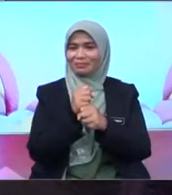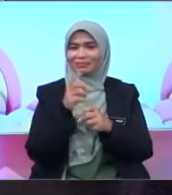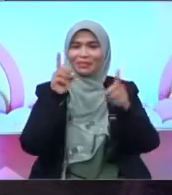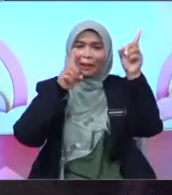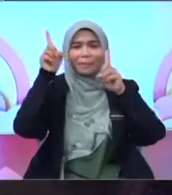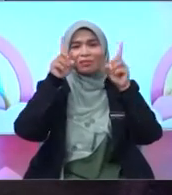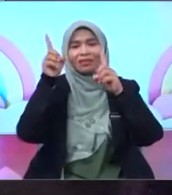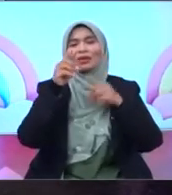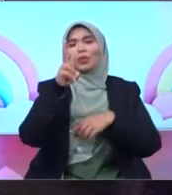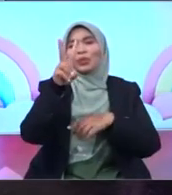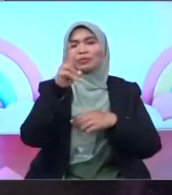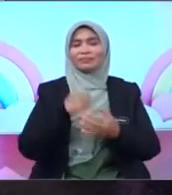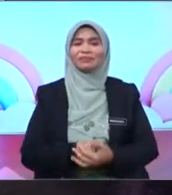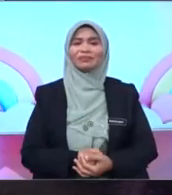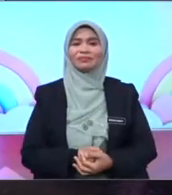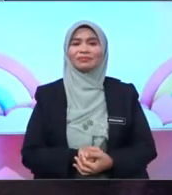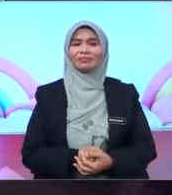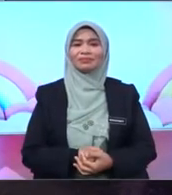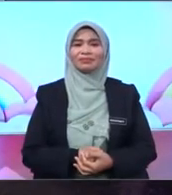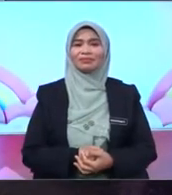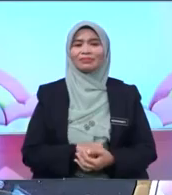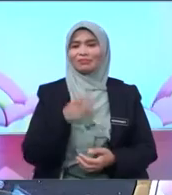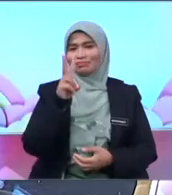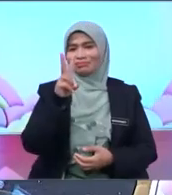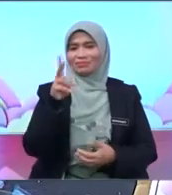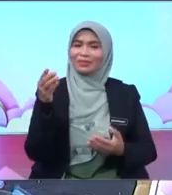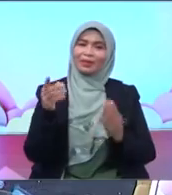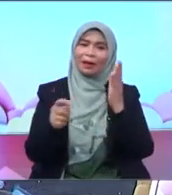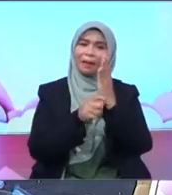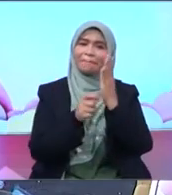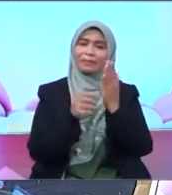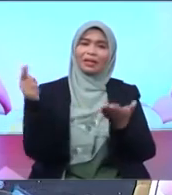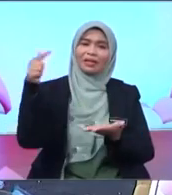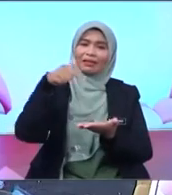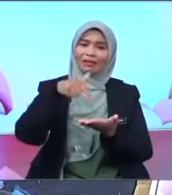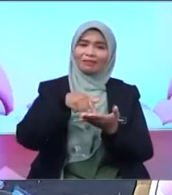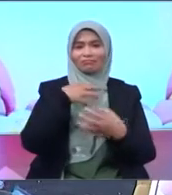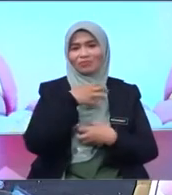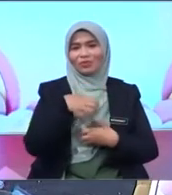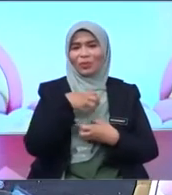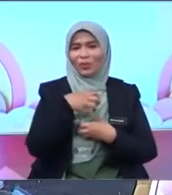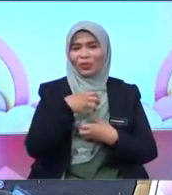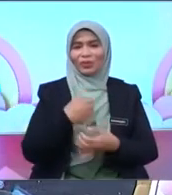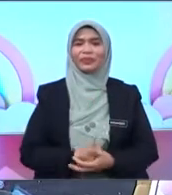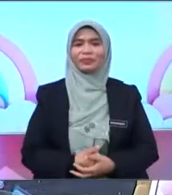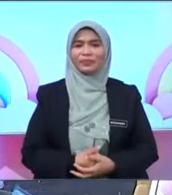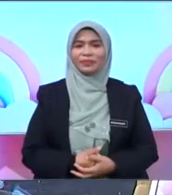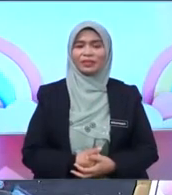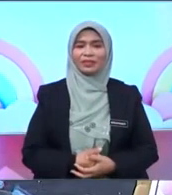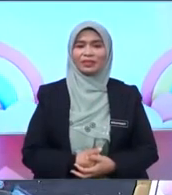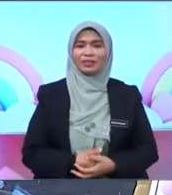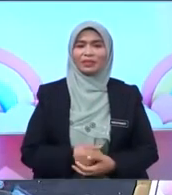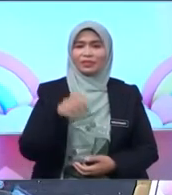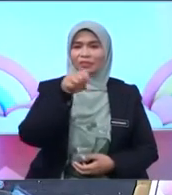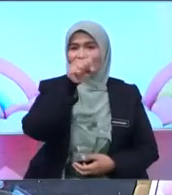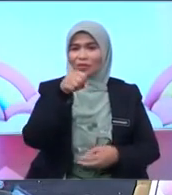bintang cie kita dua bintang tambah lagi nah onyet Cikgu soal.uji